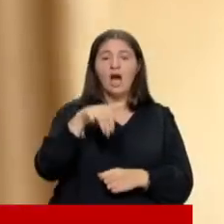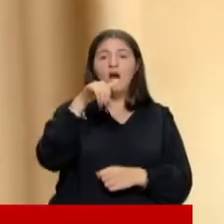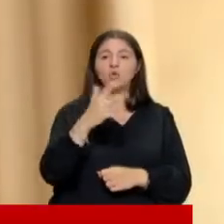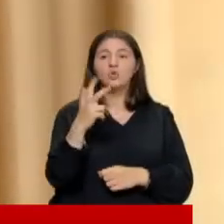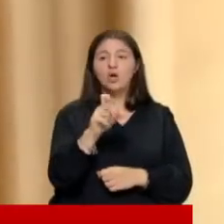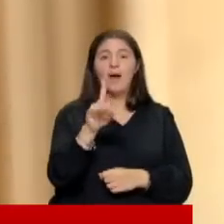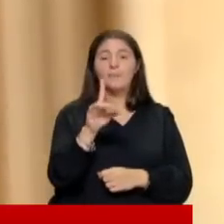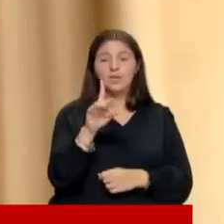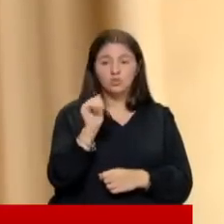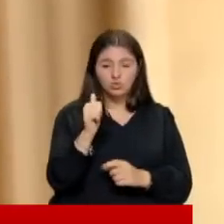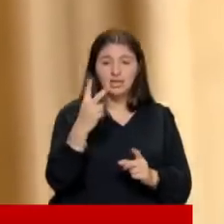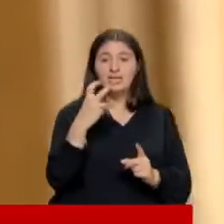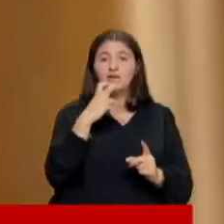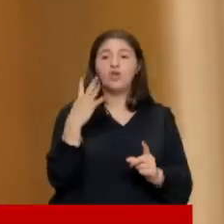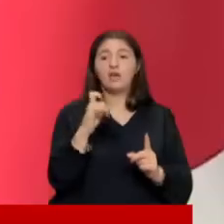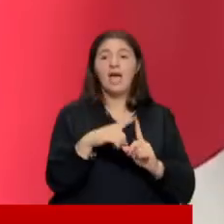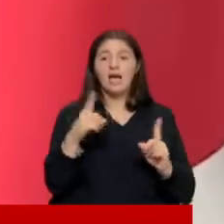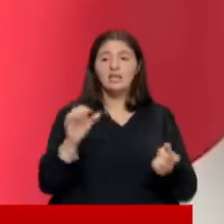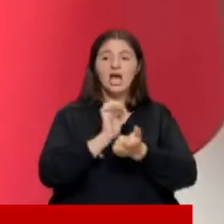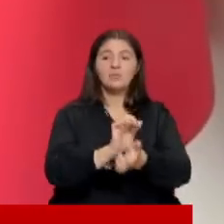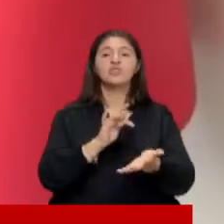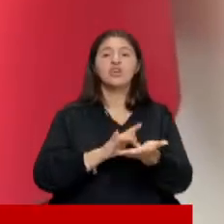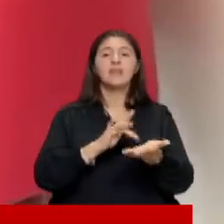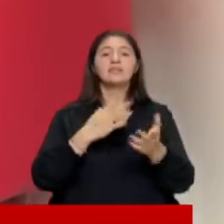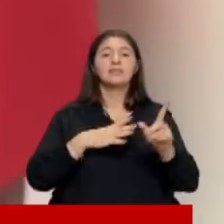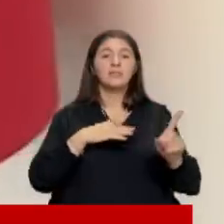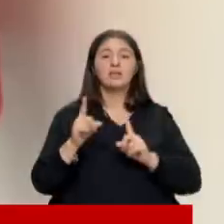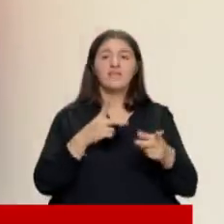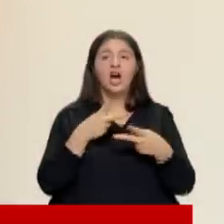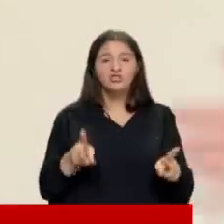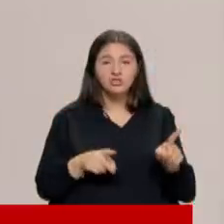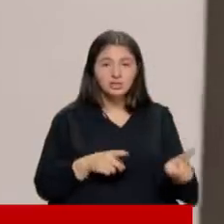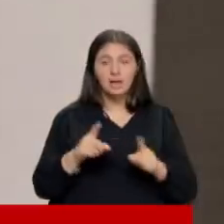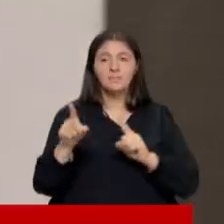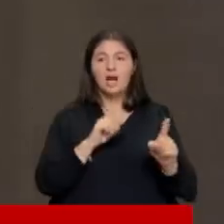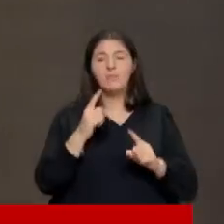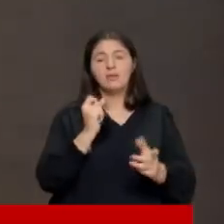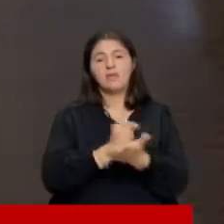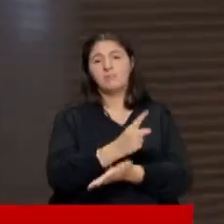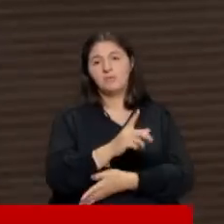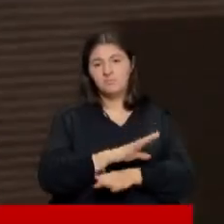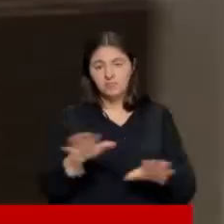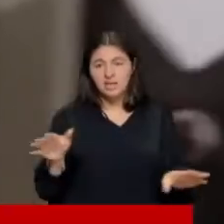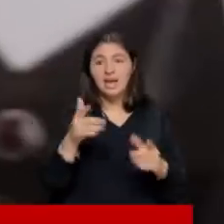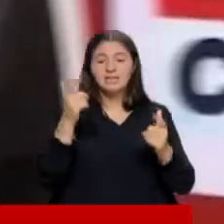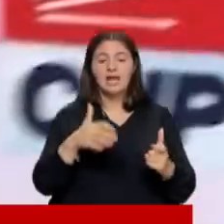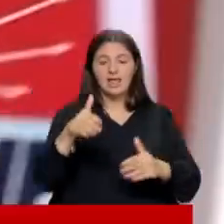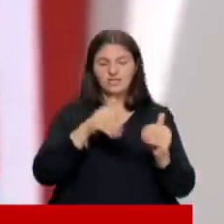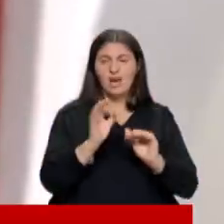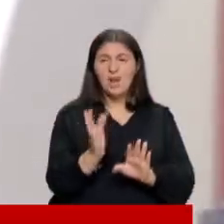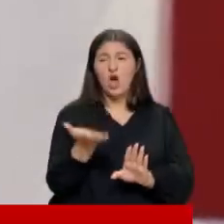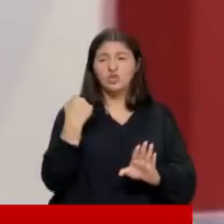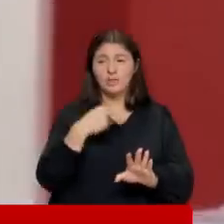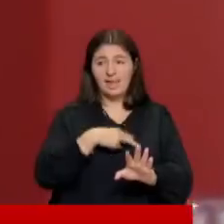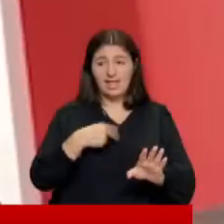3 ay 15 günden 2 yıl 4 aya kadar hapis cezası sistemiyle dava açıldı mahkeme tebligat gönderdi yerel seçimden hemen